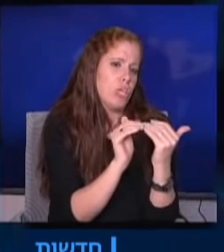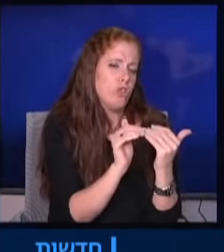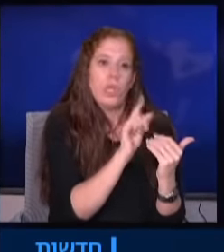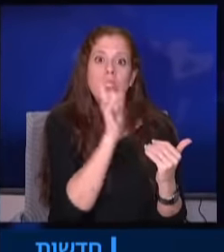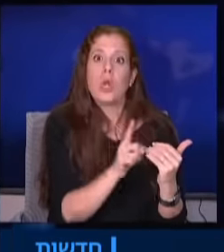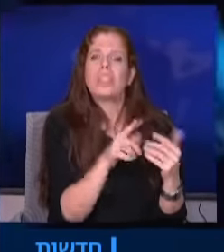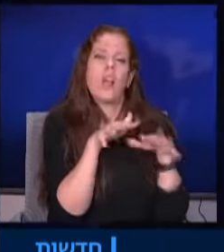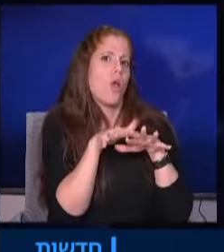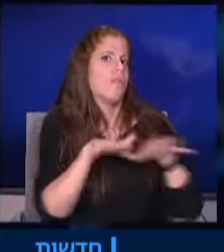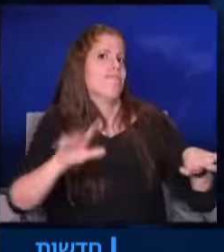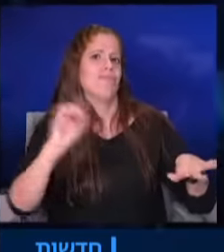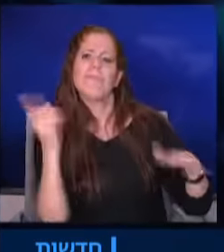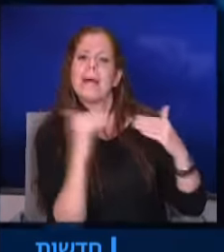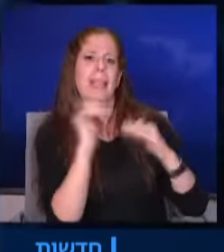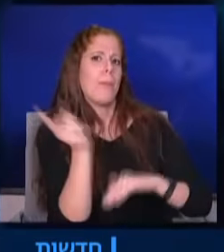mainstream.